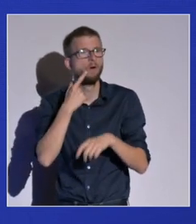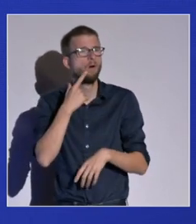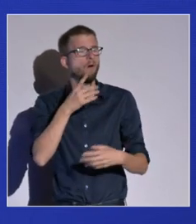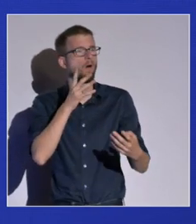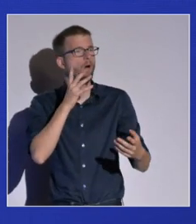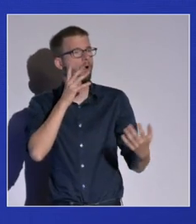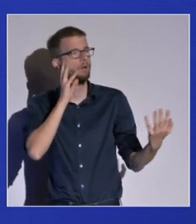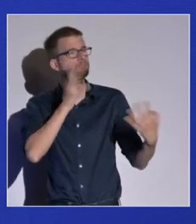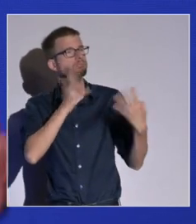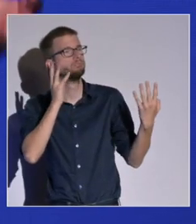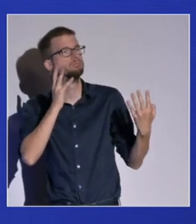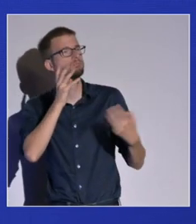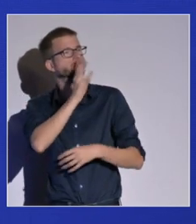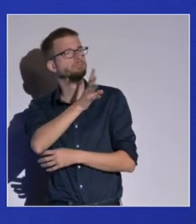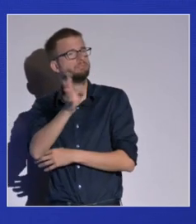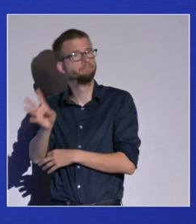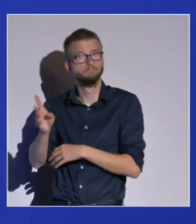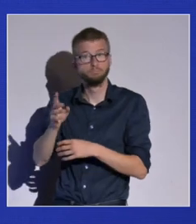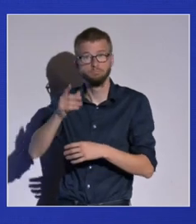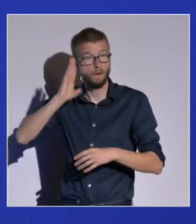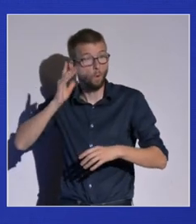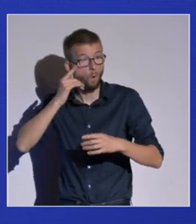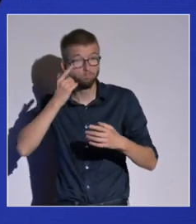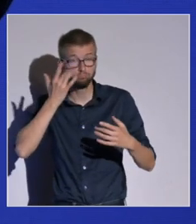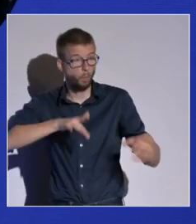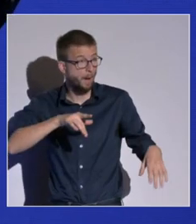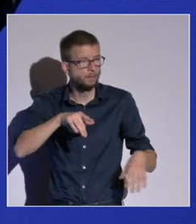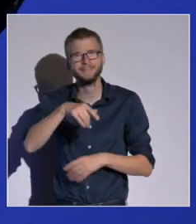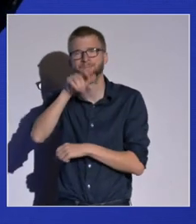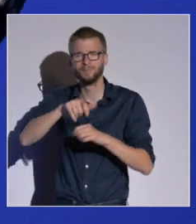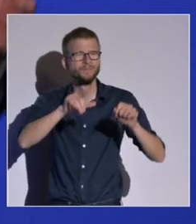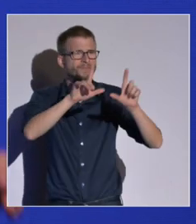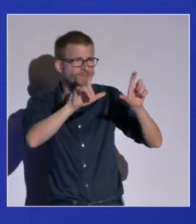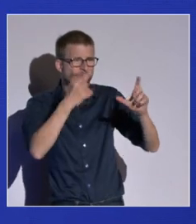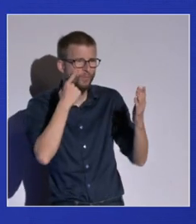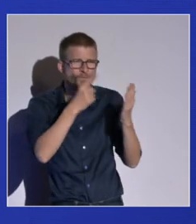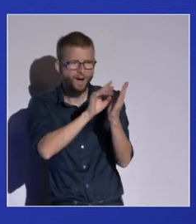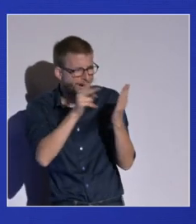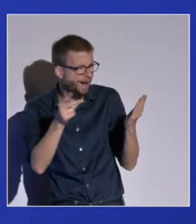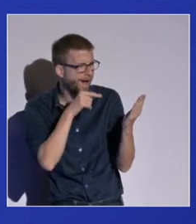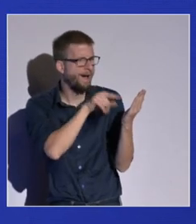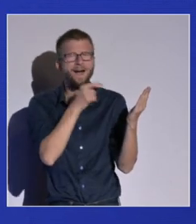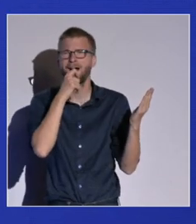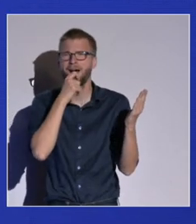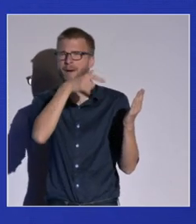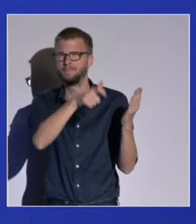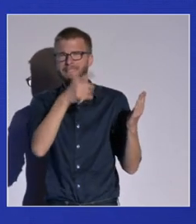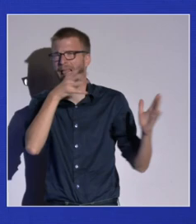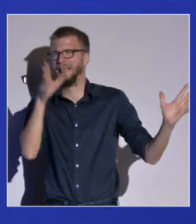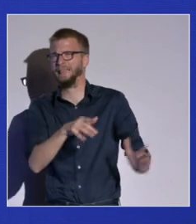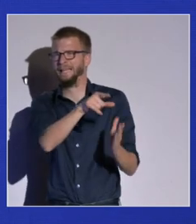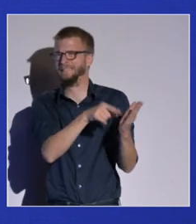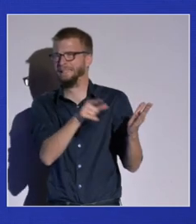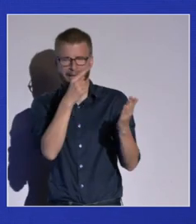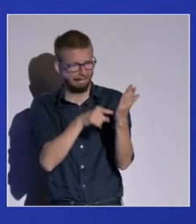Ils ont tout d'un coup découvert qui était celui dont ils voyaient la photo, dont ils détestaient la